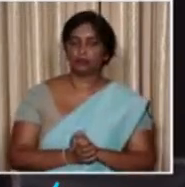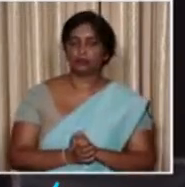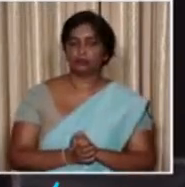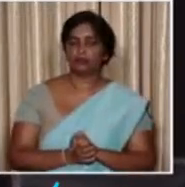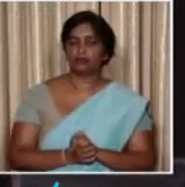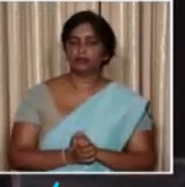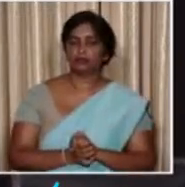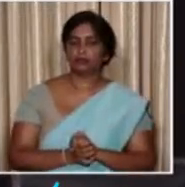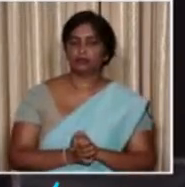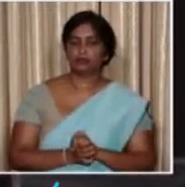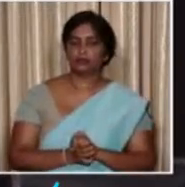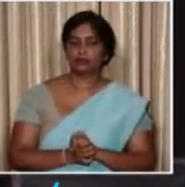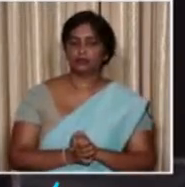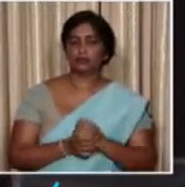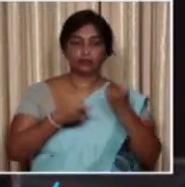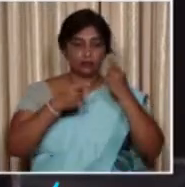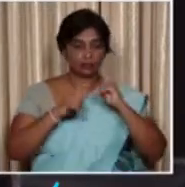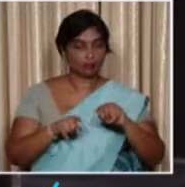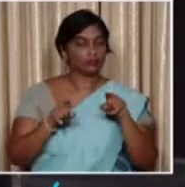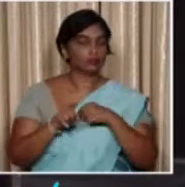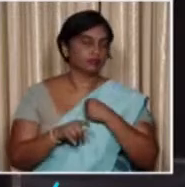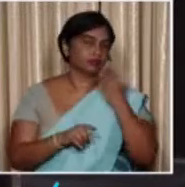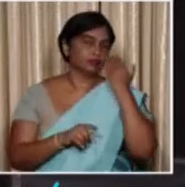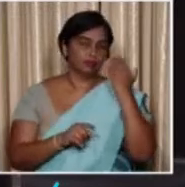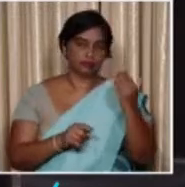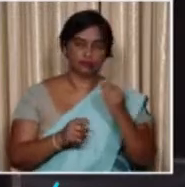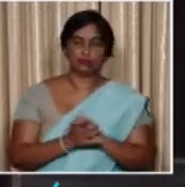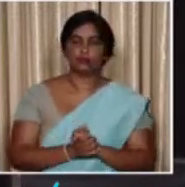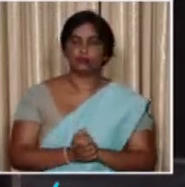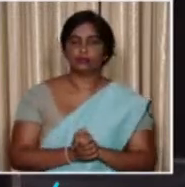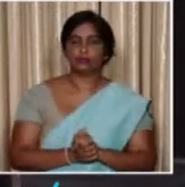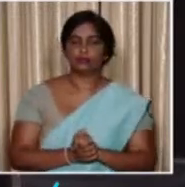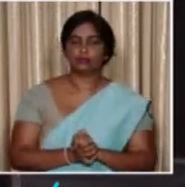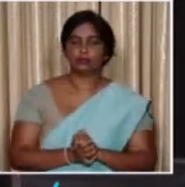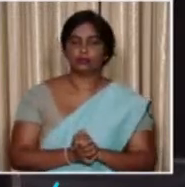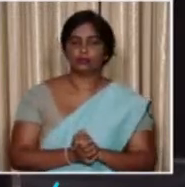අපි ඊළඟ කාරණේ විදියට මම දකිනවා